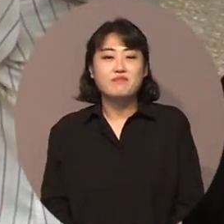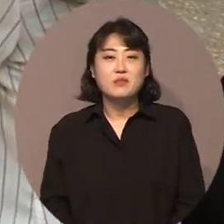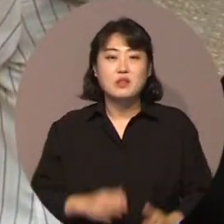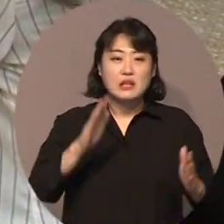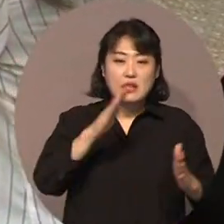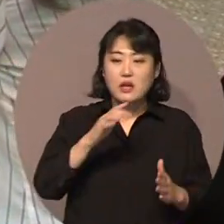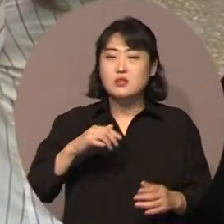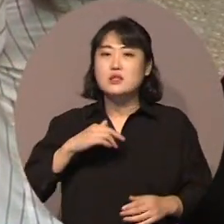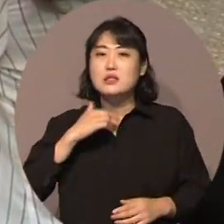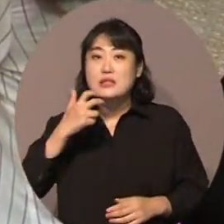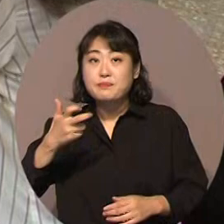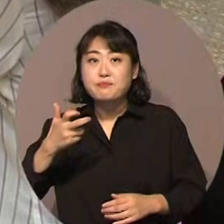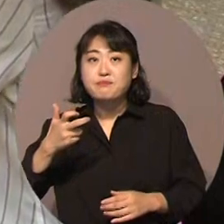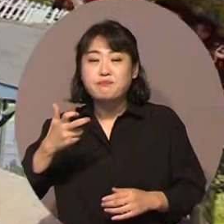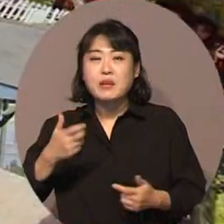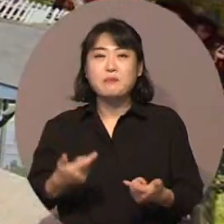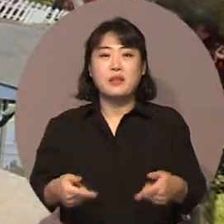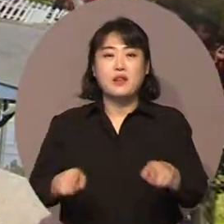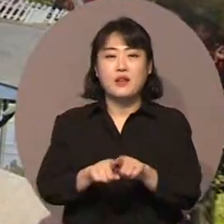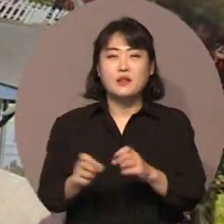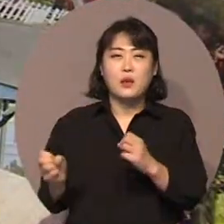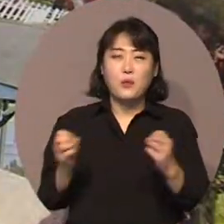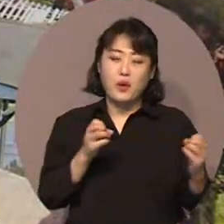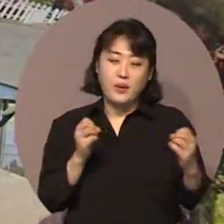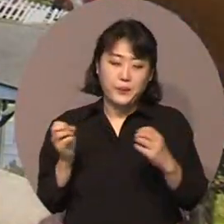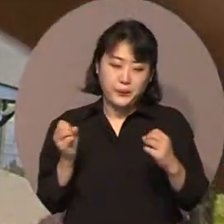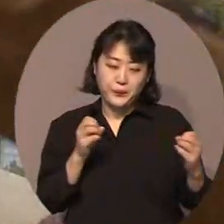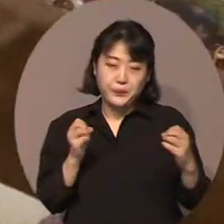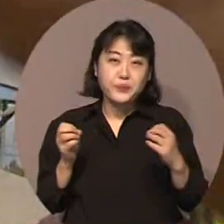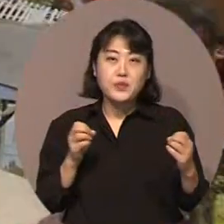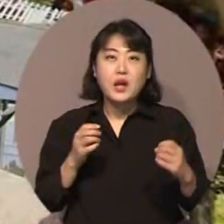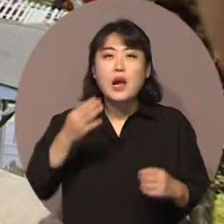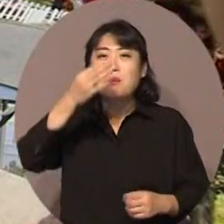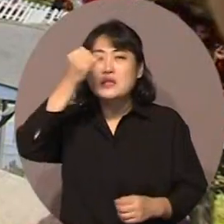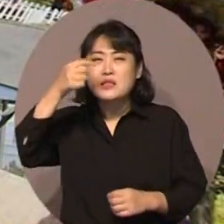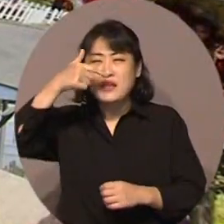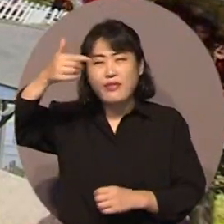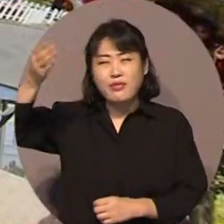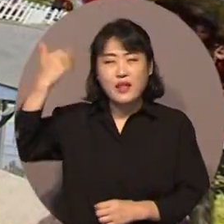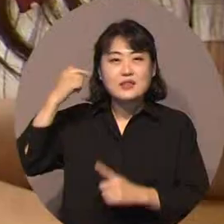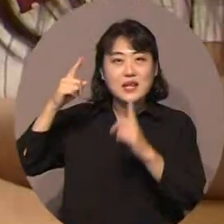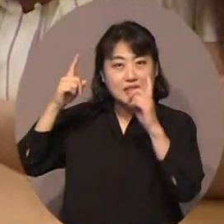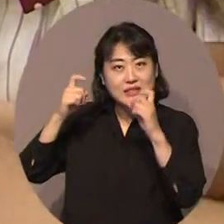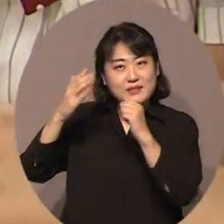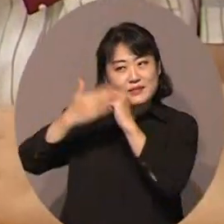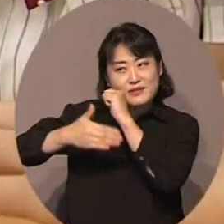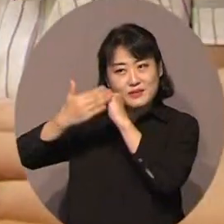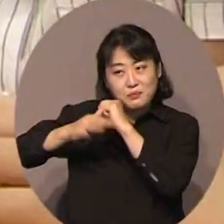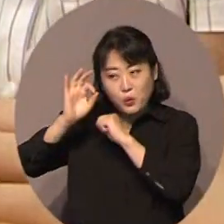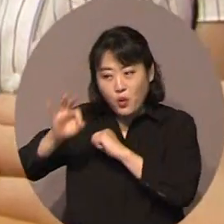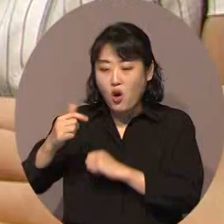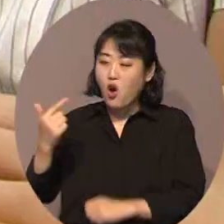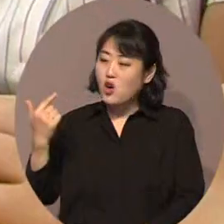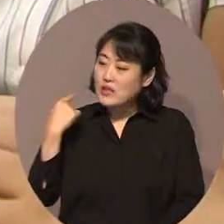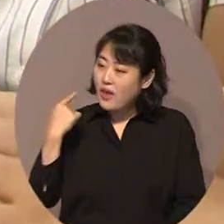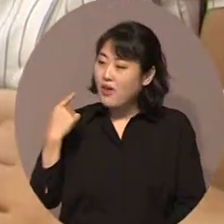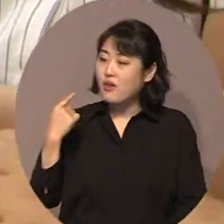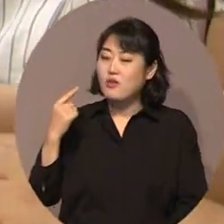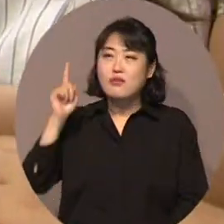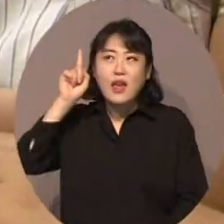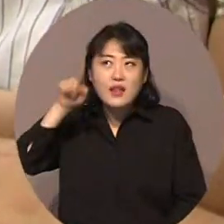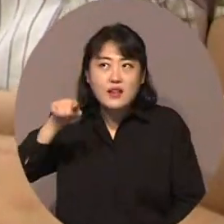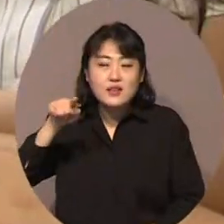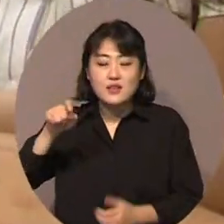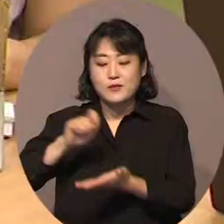학생들과 70대 어르신이 둘러앉아 이야기를 나눕니다. 할머니의 예전 사진을 놓고 할머니의 어제와 내일을